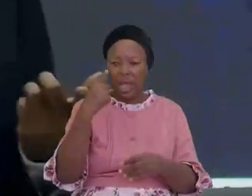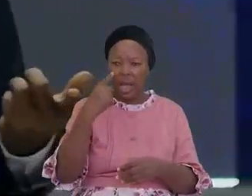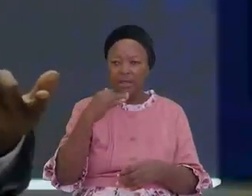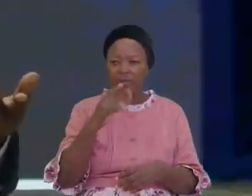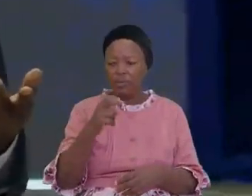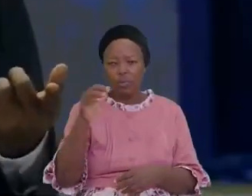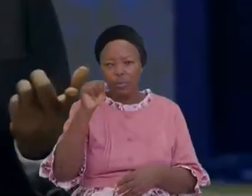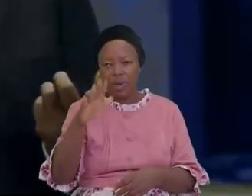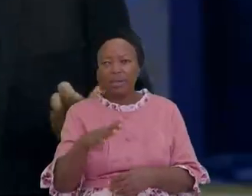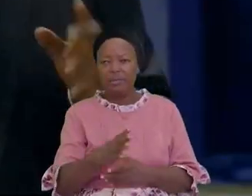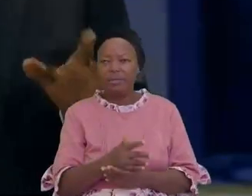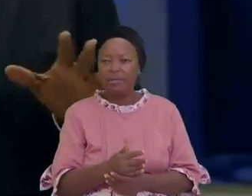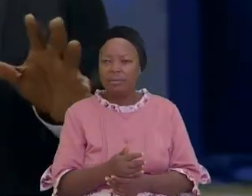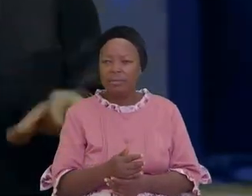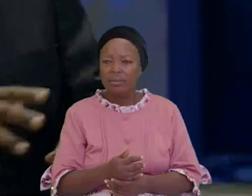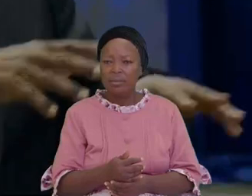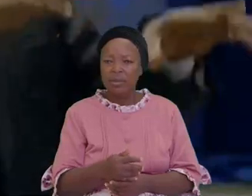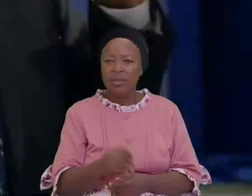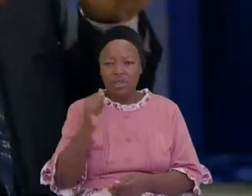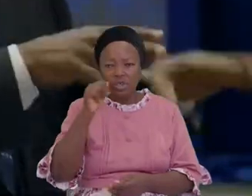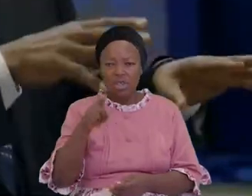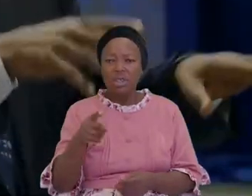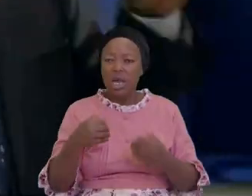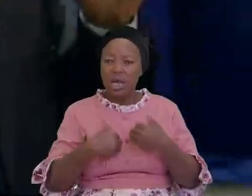Et le Seigneur ouvrait les yeux de la femme.